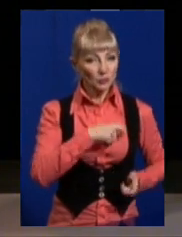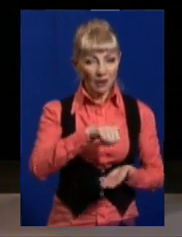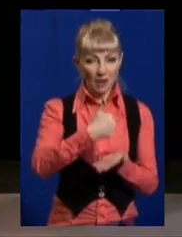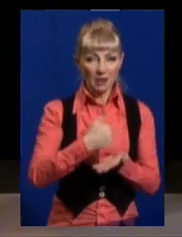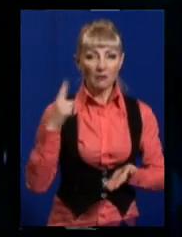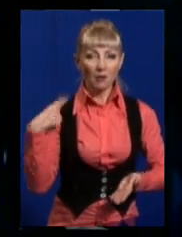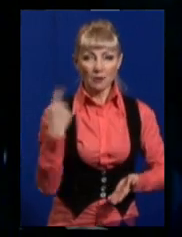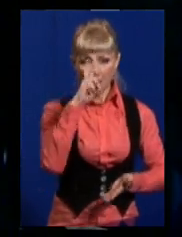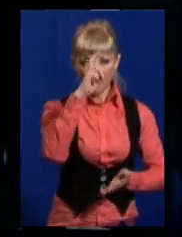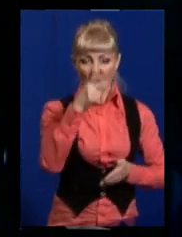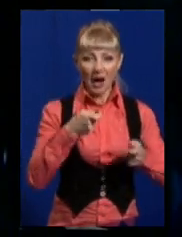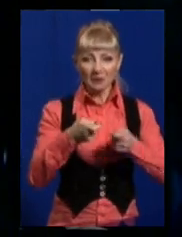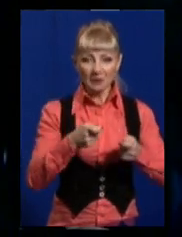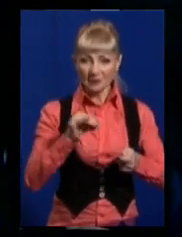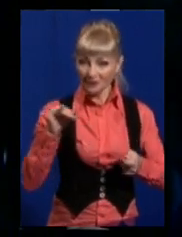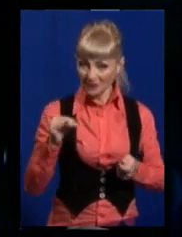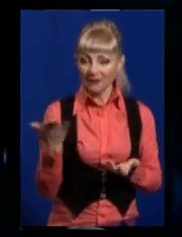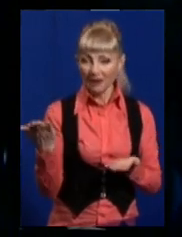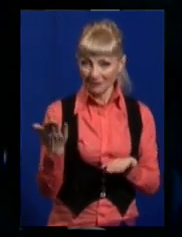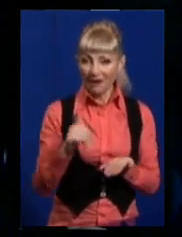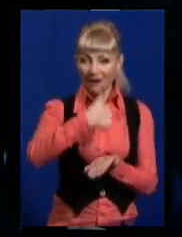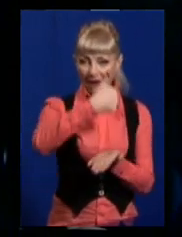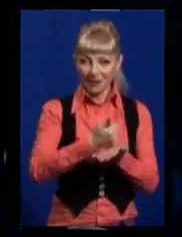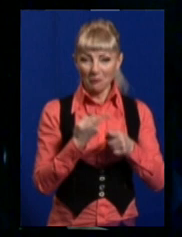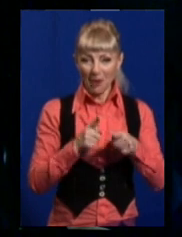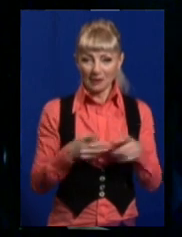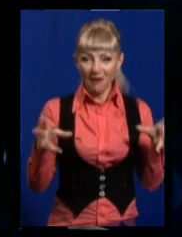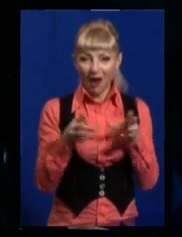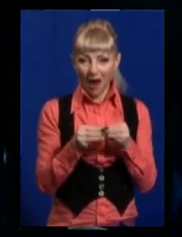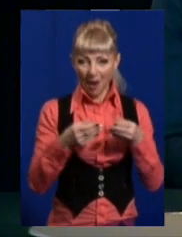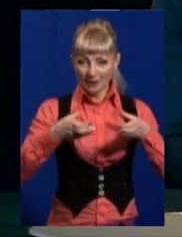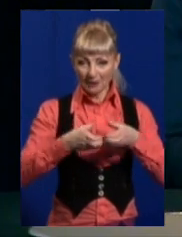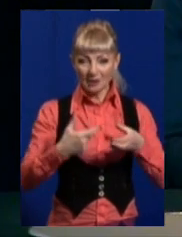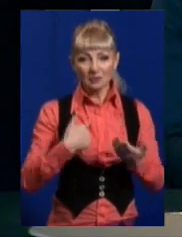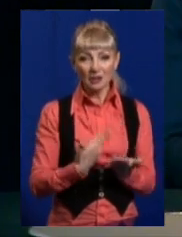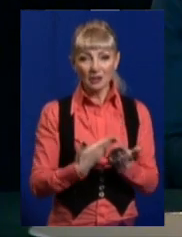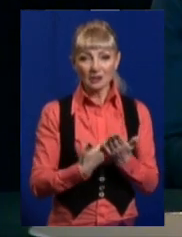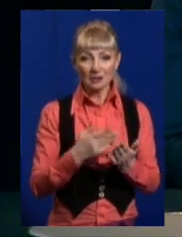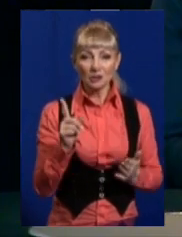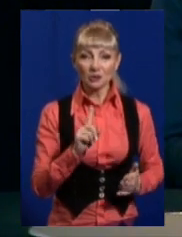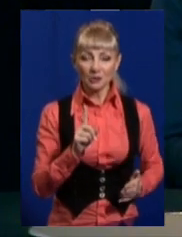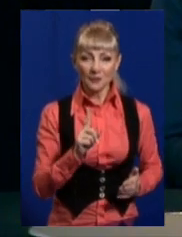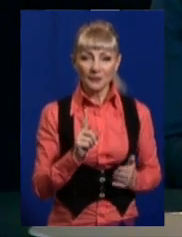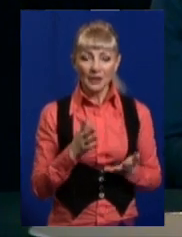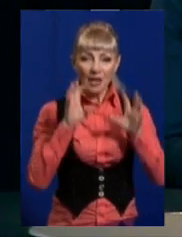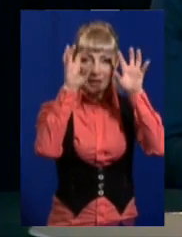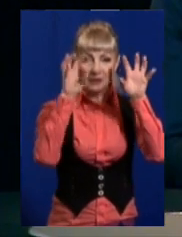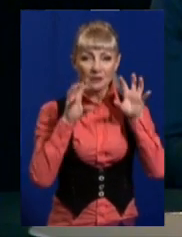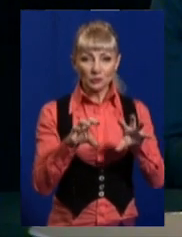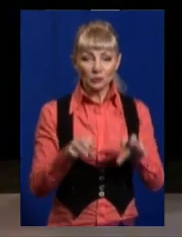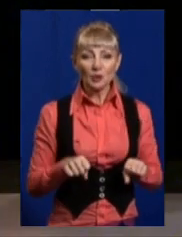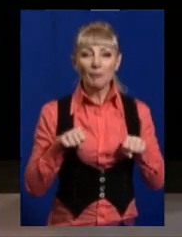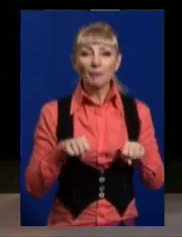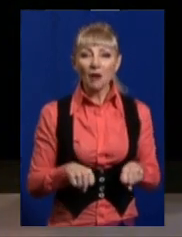обласної державної адміністрації стала головою цього об'єднання. Мені здається, що з конституційно-правової точки